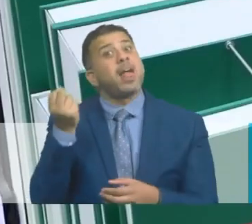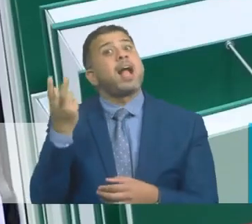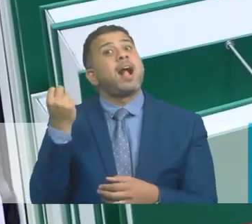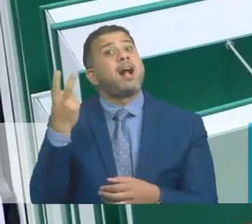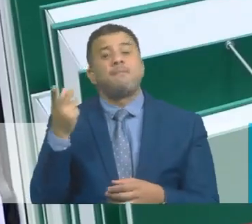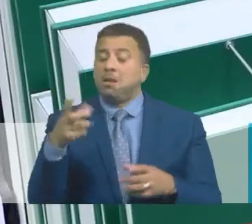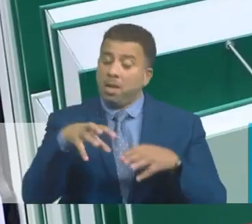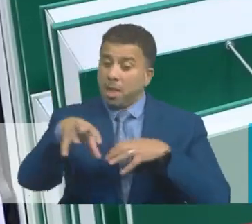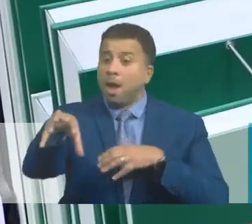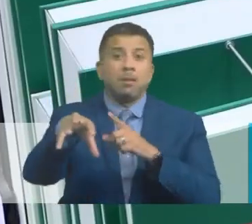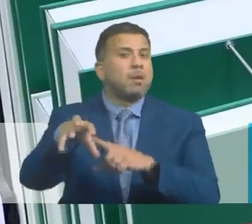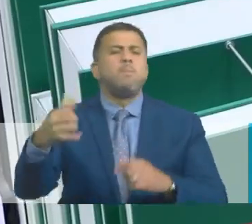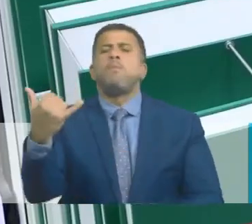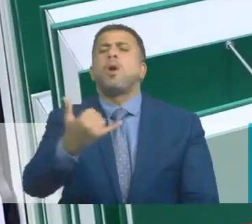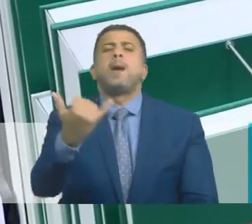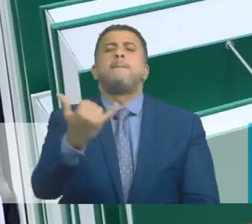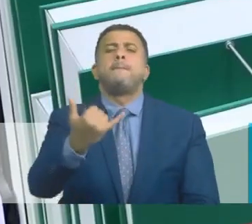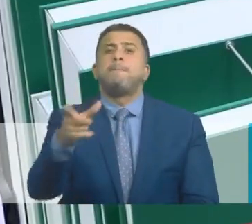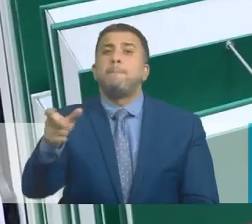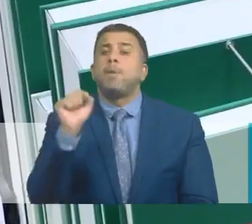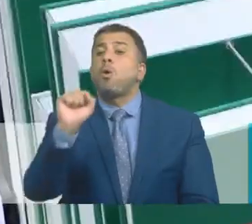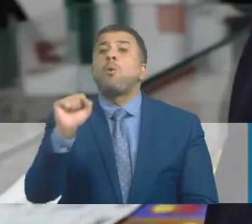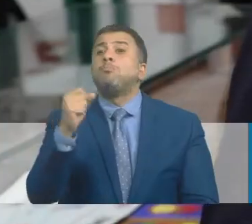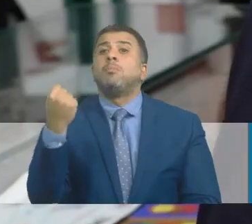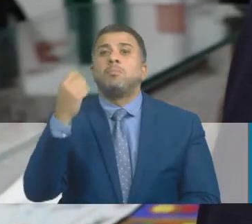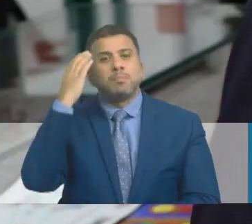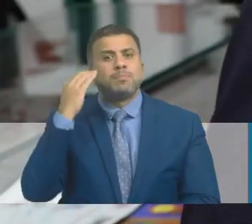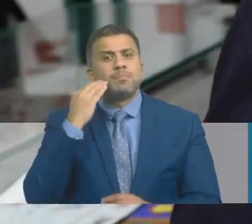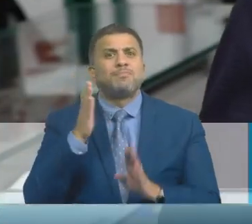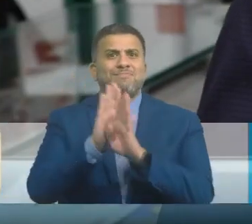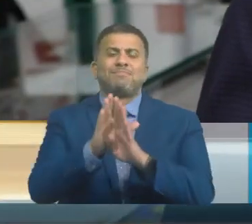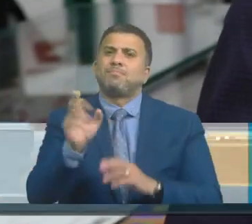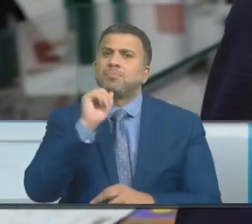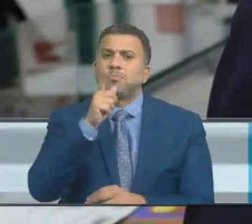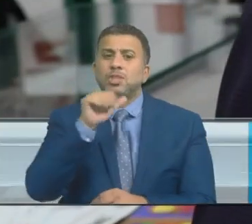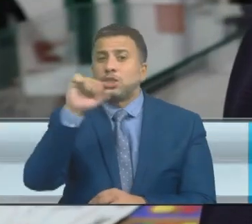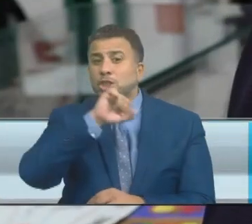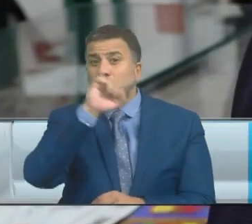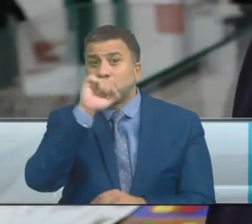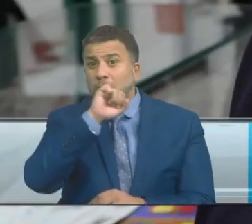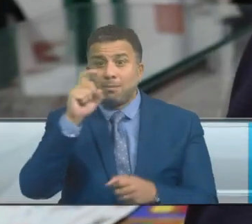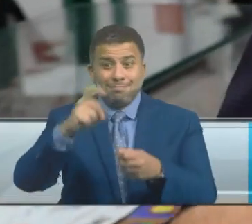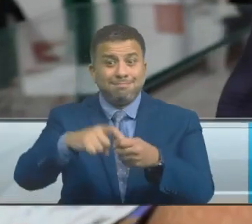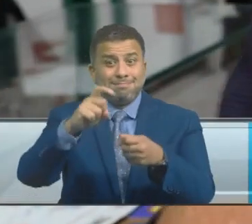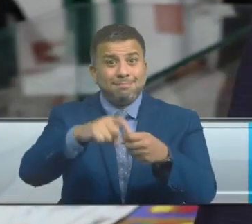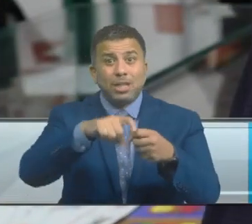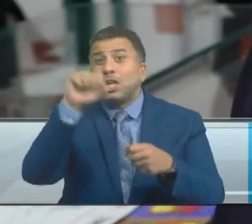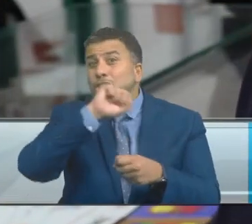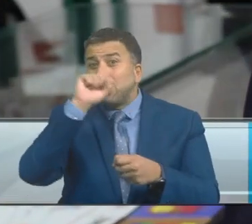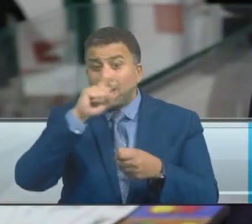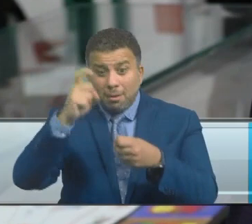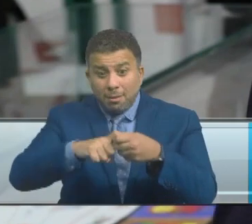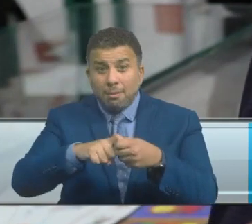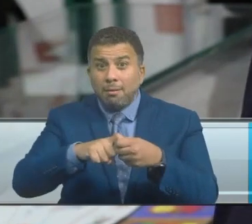قطاع مهم ويدعم دائما القوة الناعمة. كل مشاركة للشارقة هي بالفعل يعني